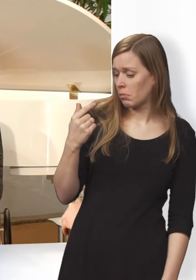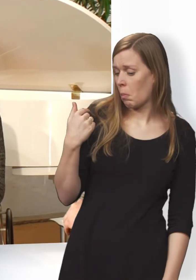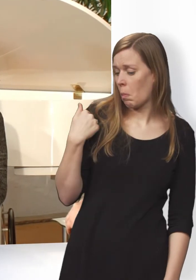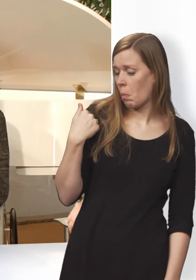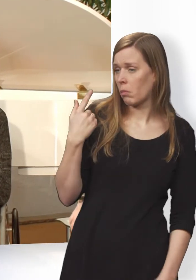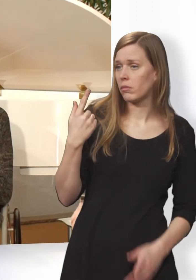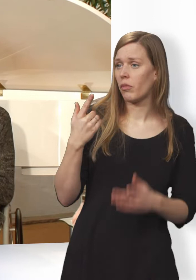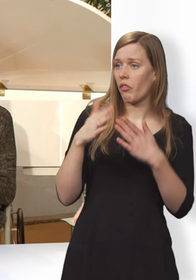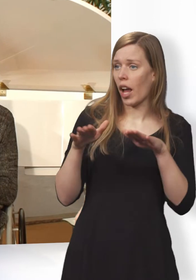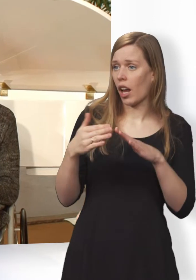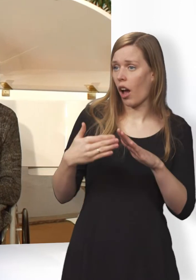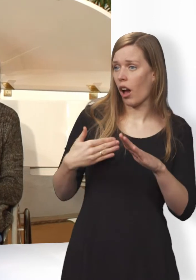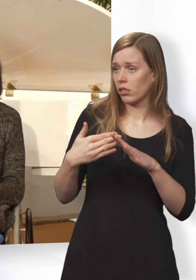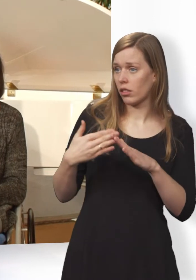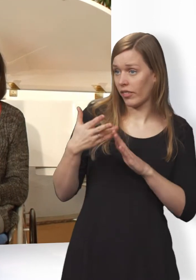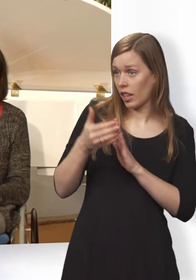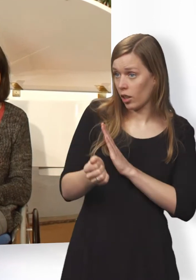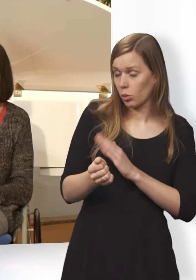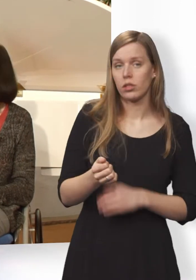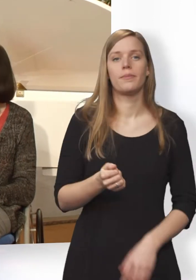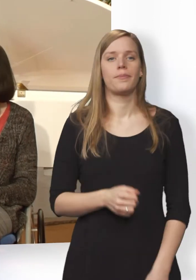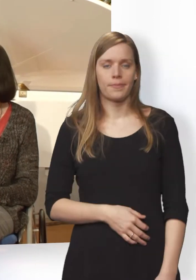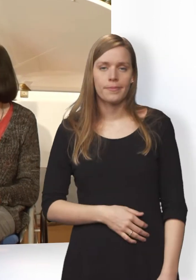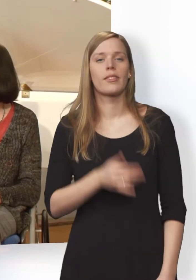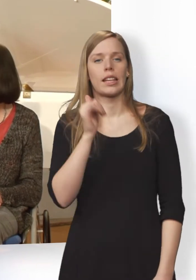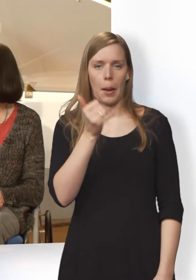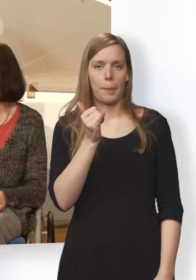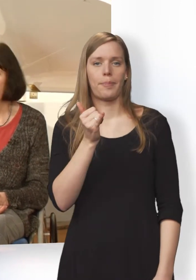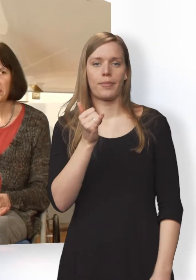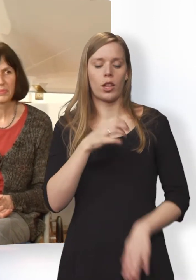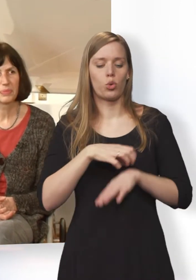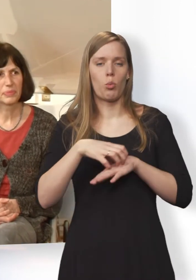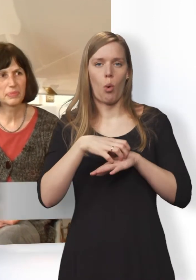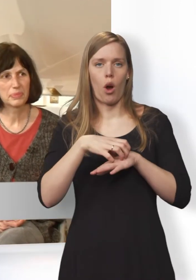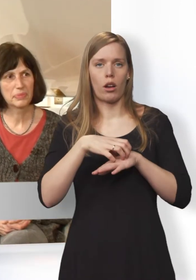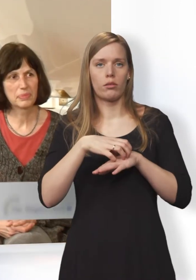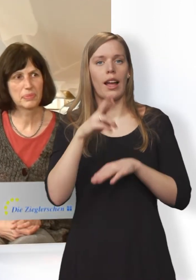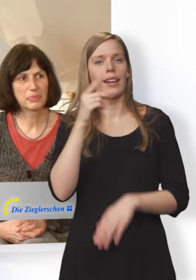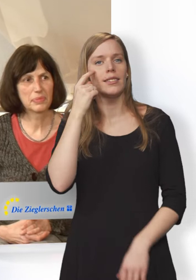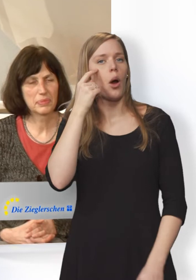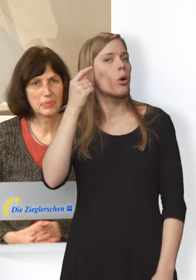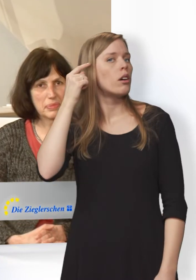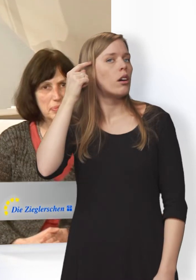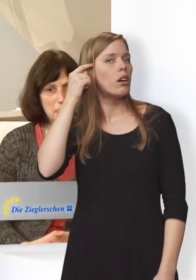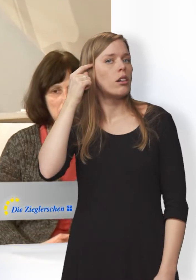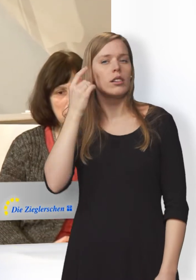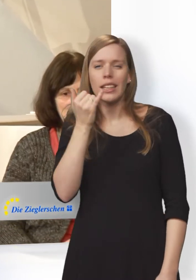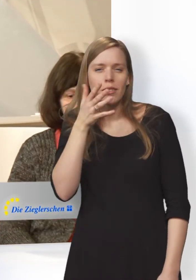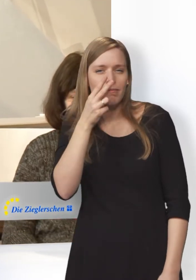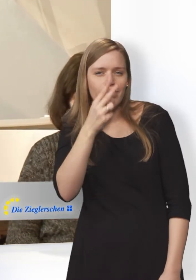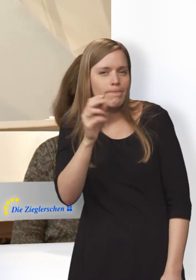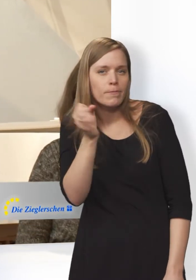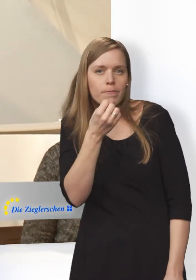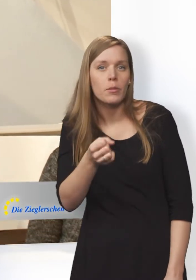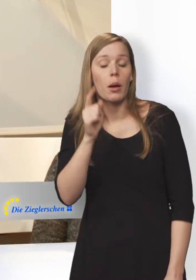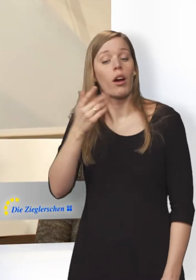weihnachten eben jan tumor in dem rechten auge es sind jetzt nicht mehr aber